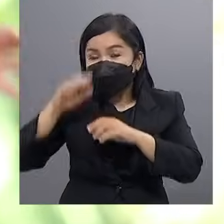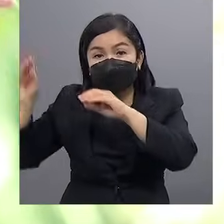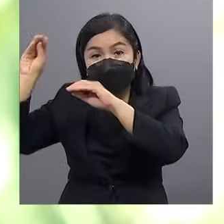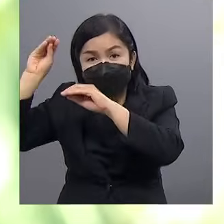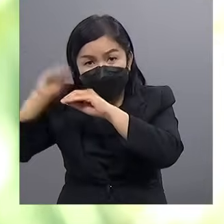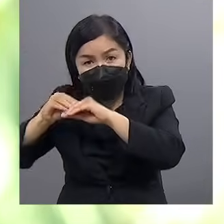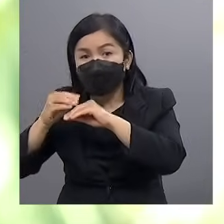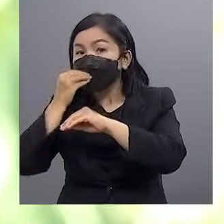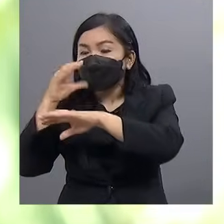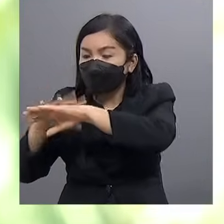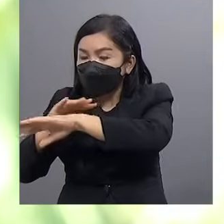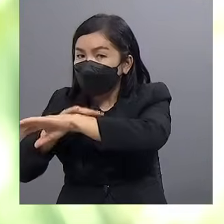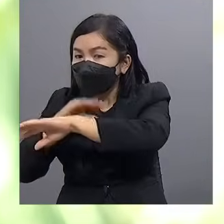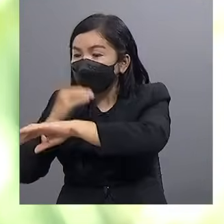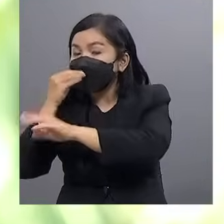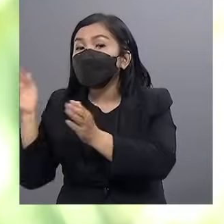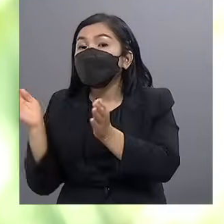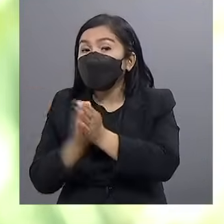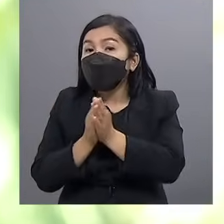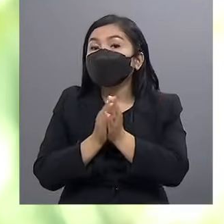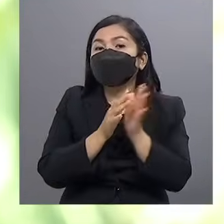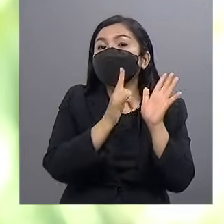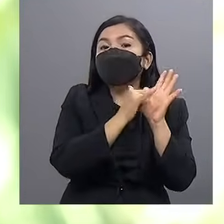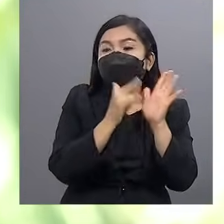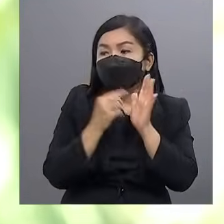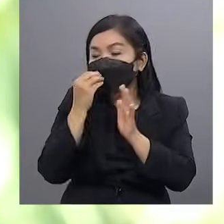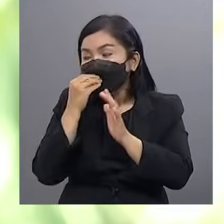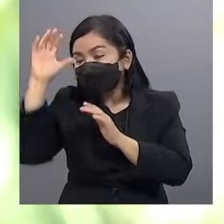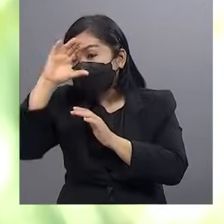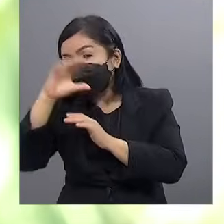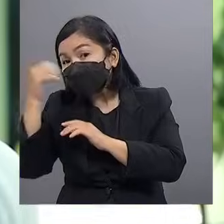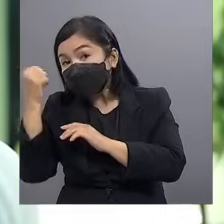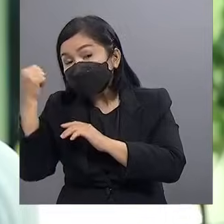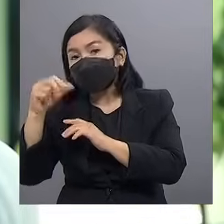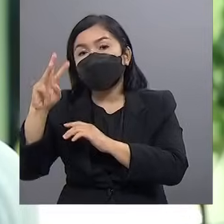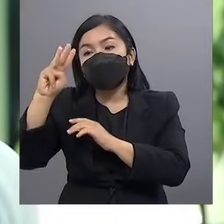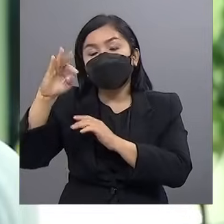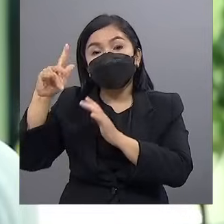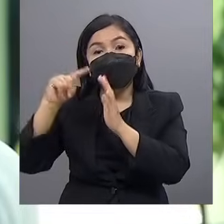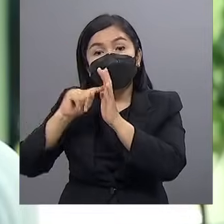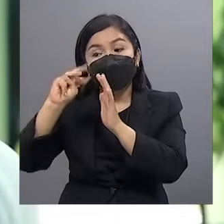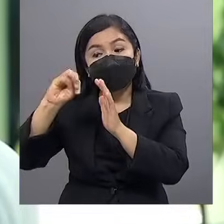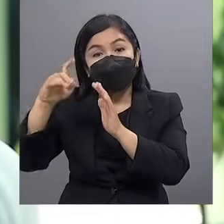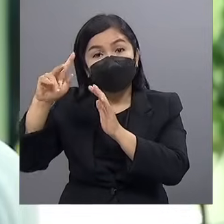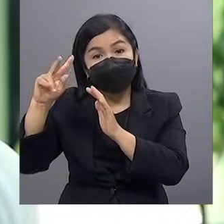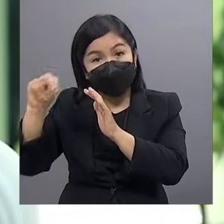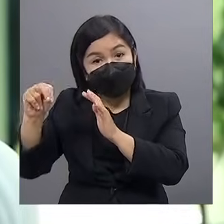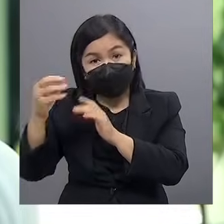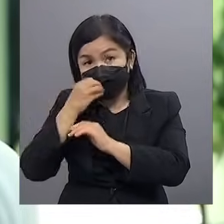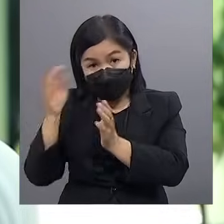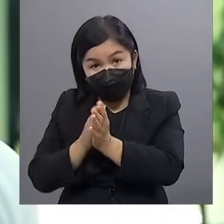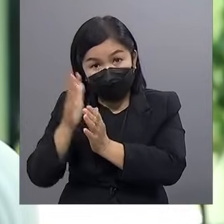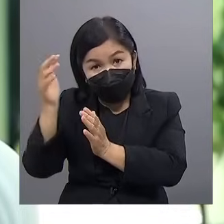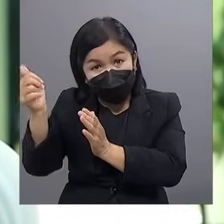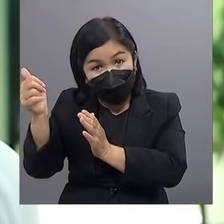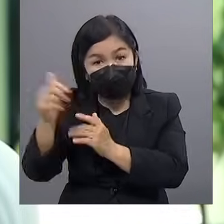เอามารับประทานควบคู่กันสามารถทานควบคู่กันได้นะคะกับยาโรคประจำตัวเบียร์ประจำอยู่แล้วจะเอาวิตามินเข้ามา